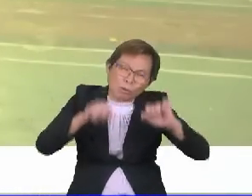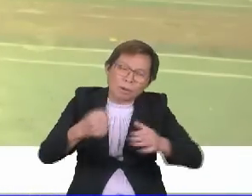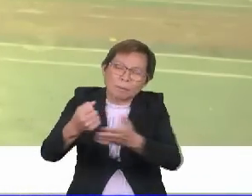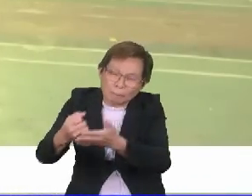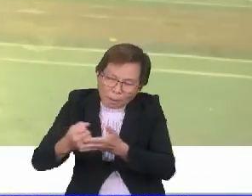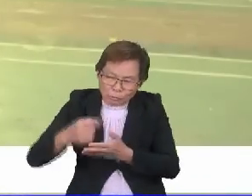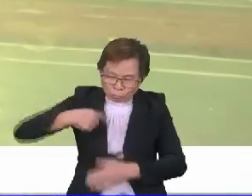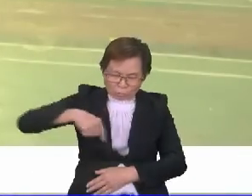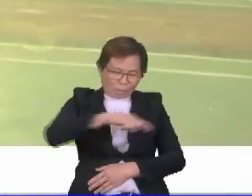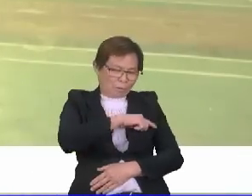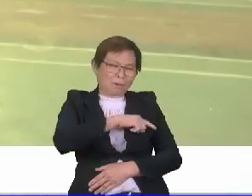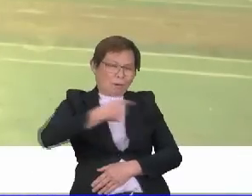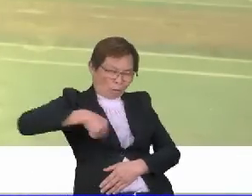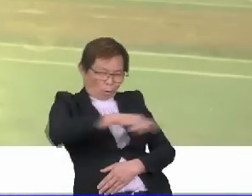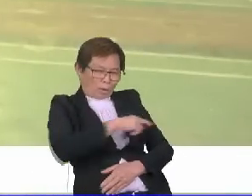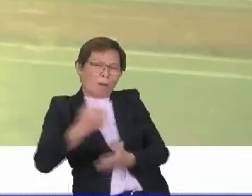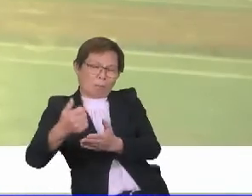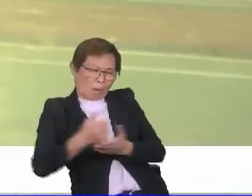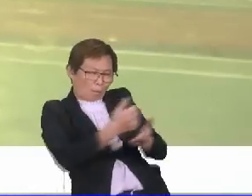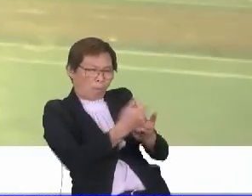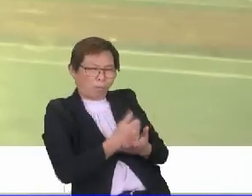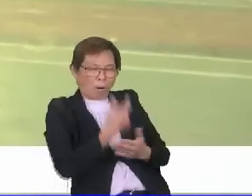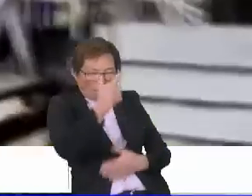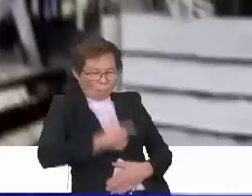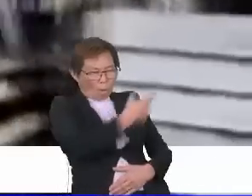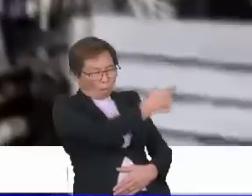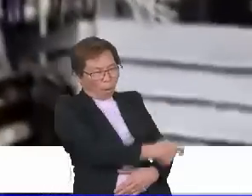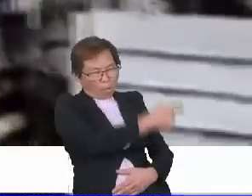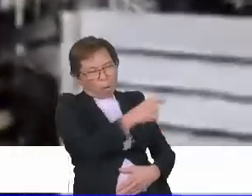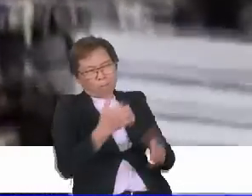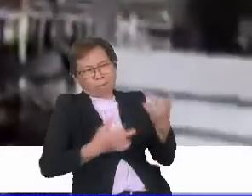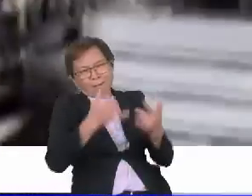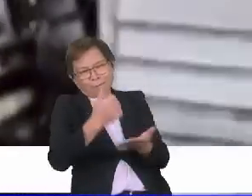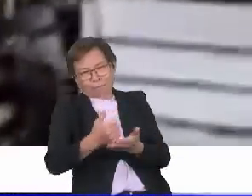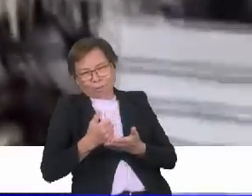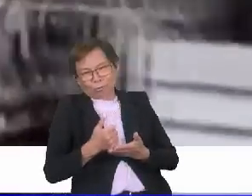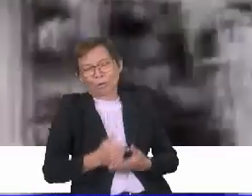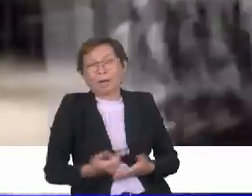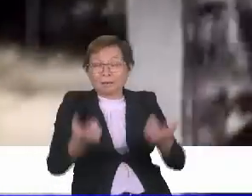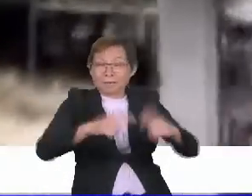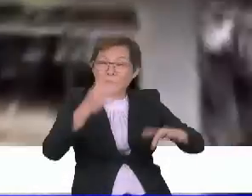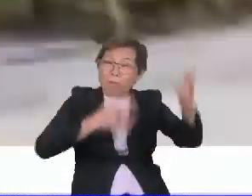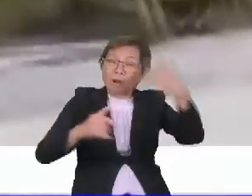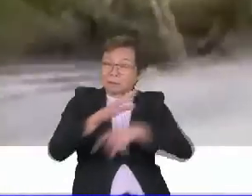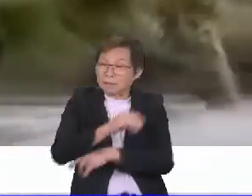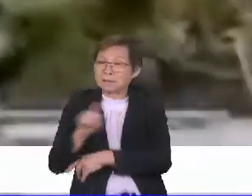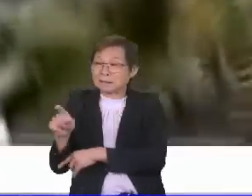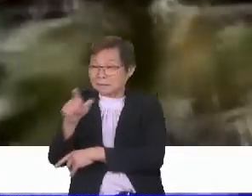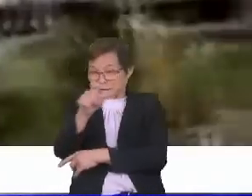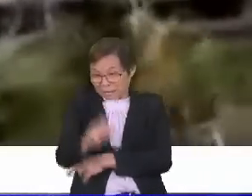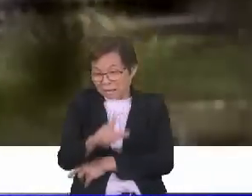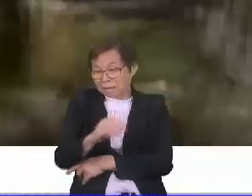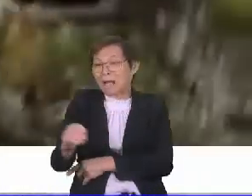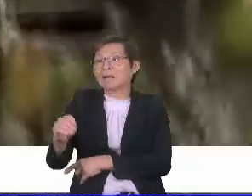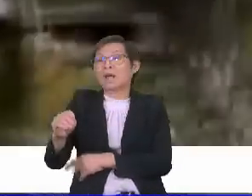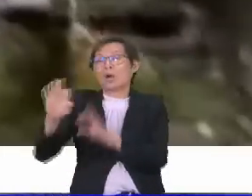yang kena mangsa kebakaran inilah pada kejadian kebakaran itu beliau dan keluarganya berada